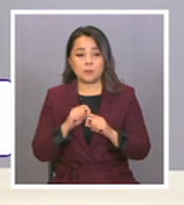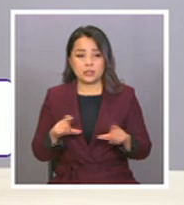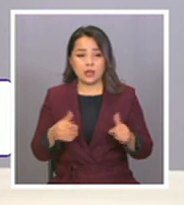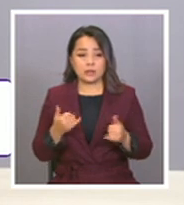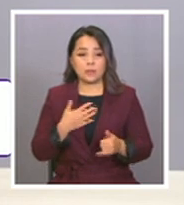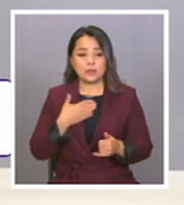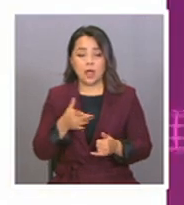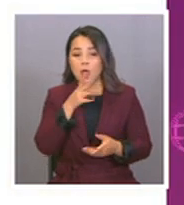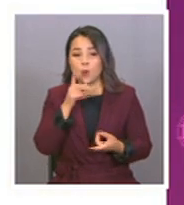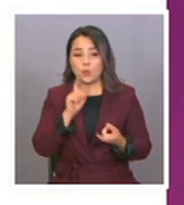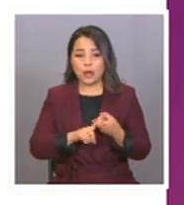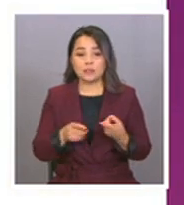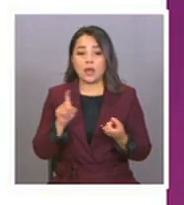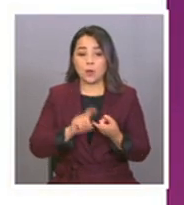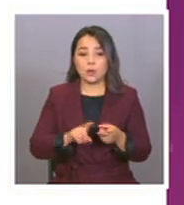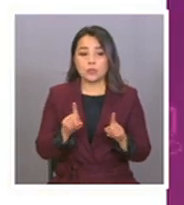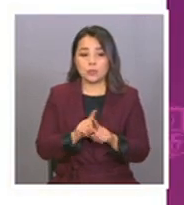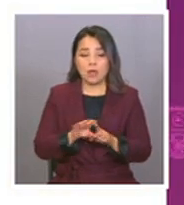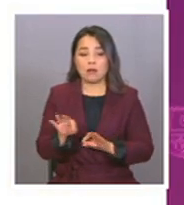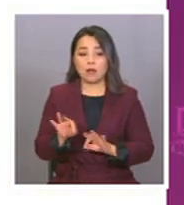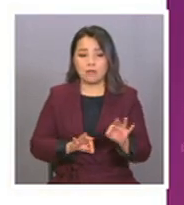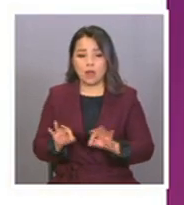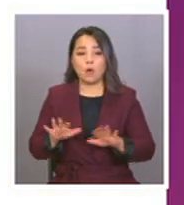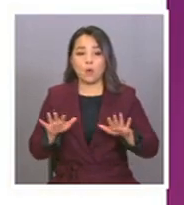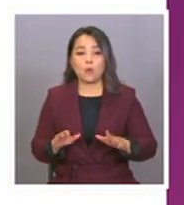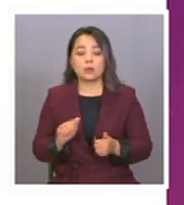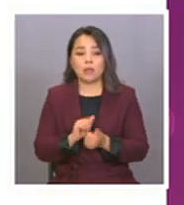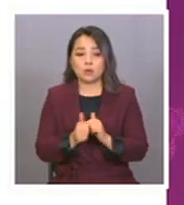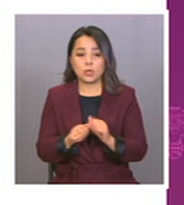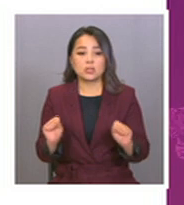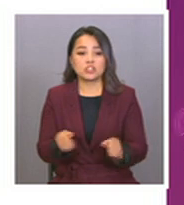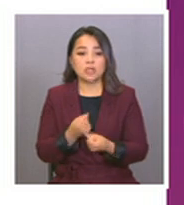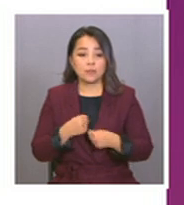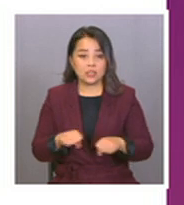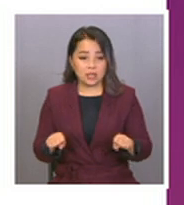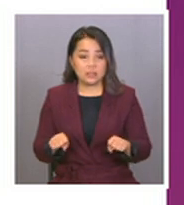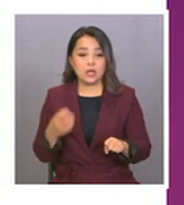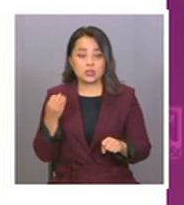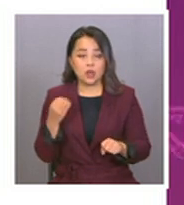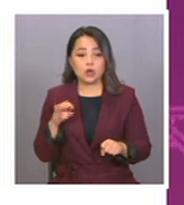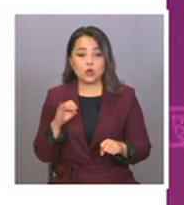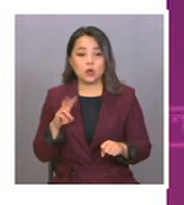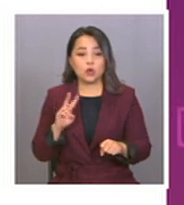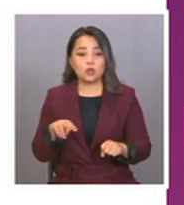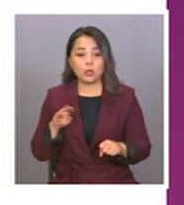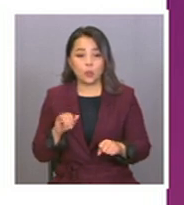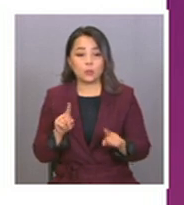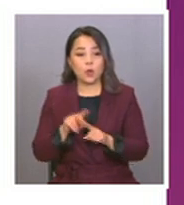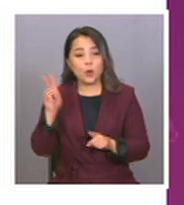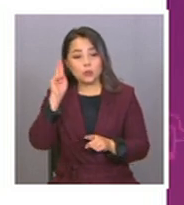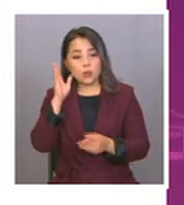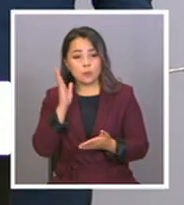уақытқа тәуелділік графиктерінен орын ауыстыруды, жылдамдықты және үдеуді анықтауды үйренетін